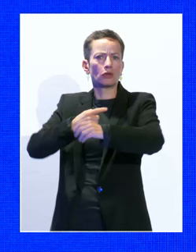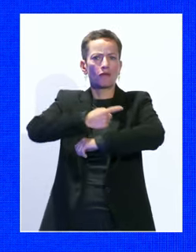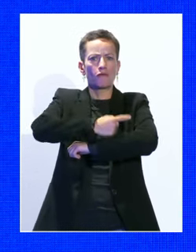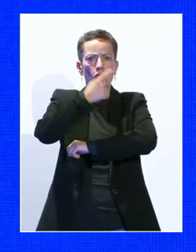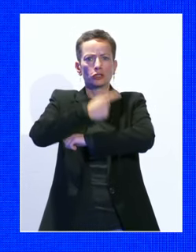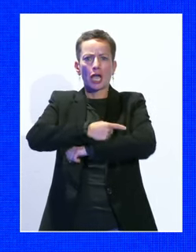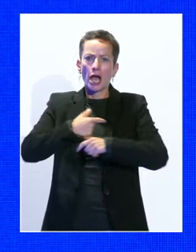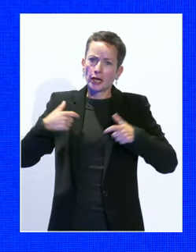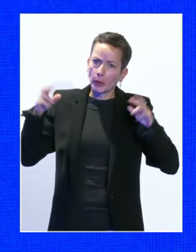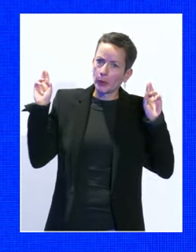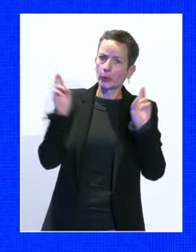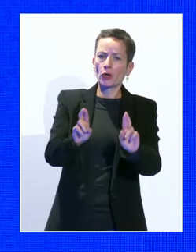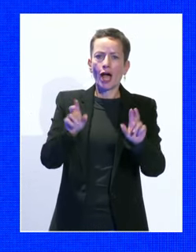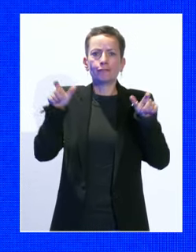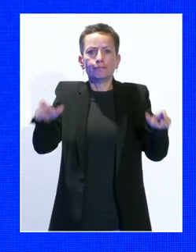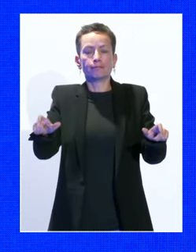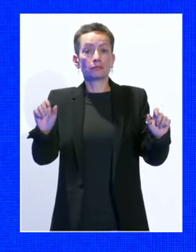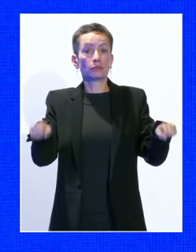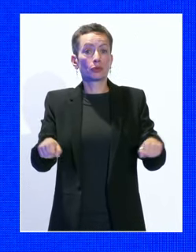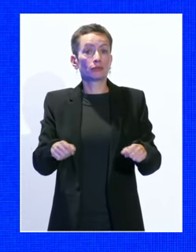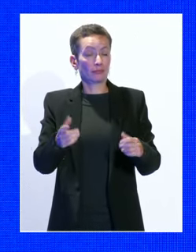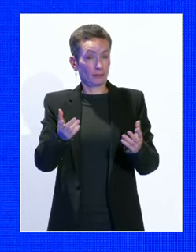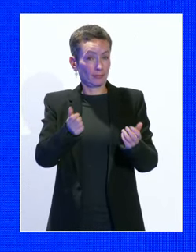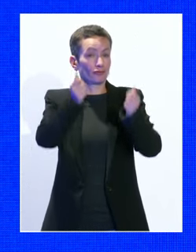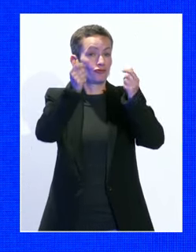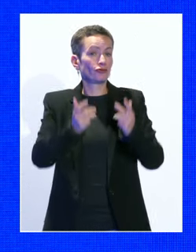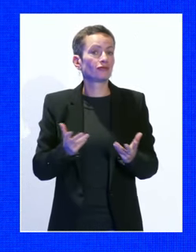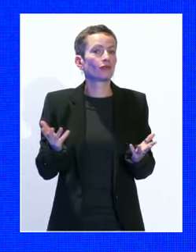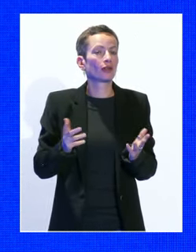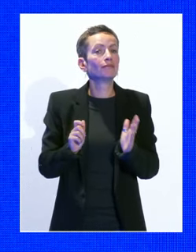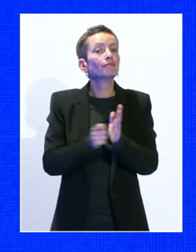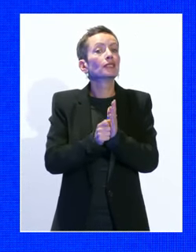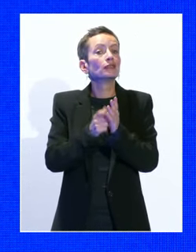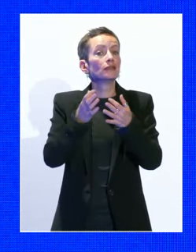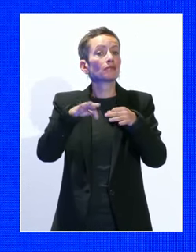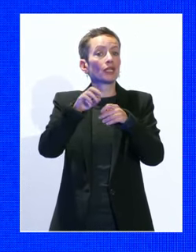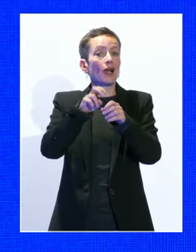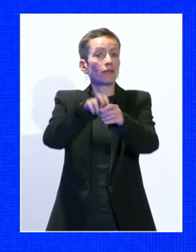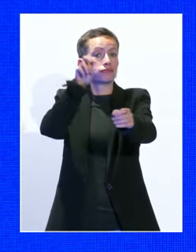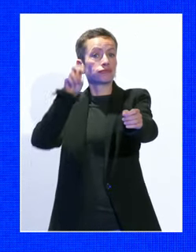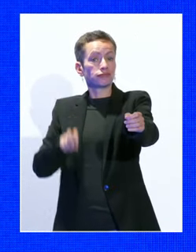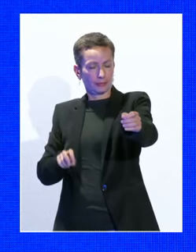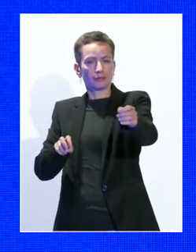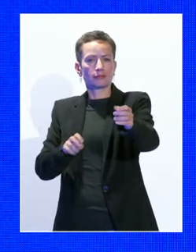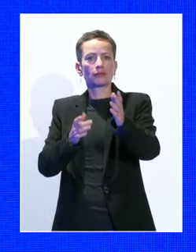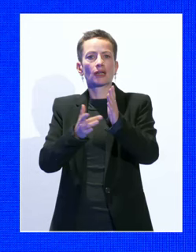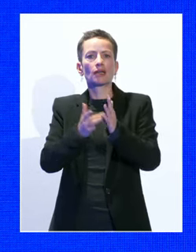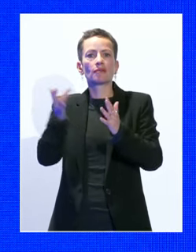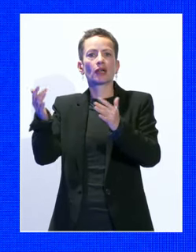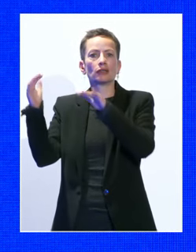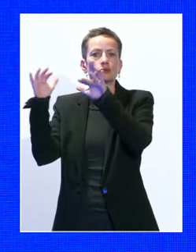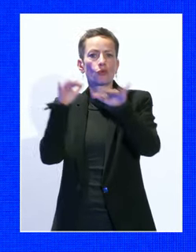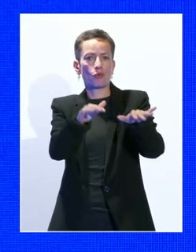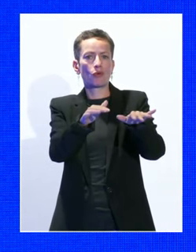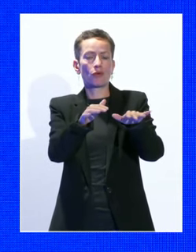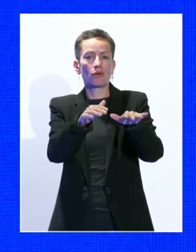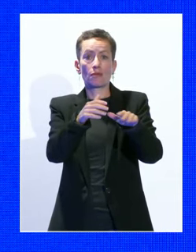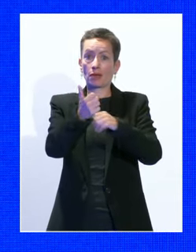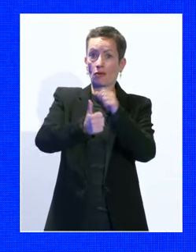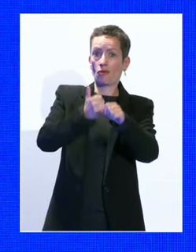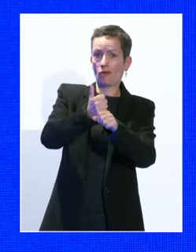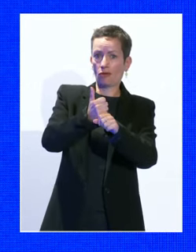frontières ». Eh bien, écoutez bien ces chiffres. Au moment où le Brexit a eu lieu, l'immigration nette par an en